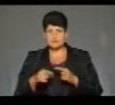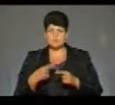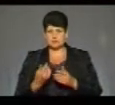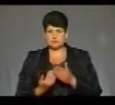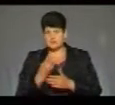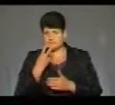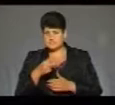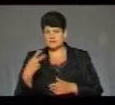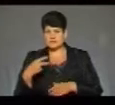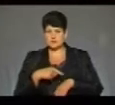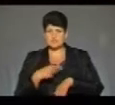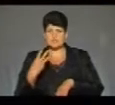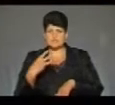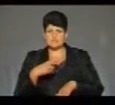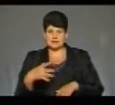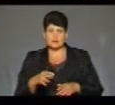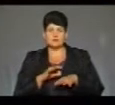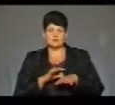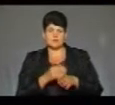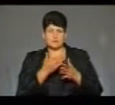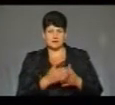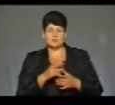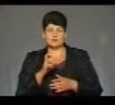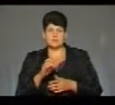о 20:30. Для вас працювала ведуча Богдана